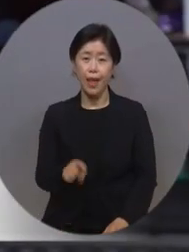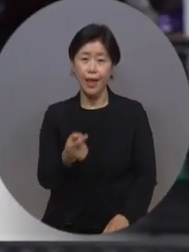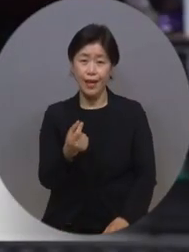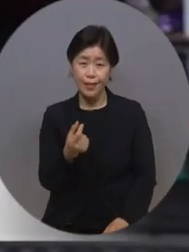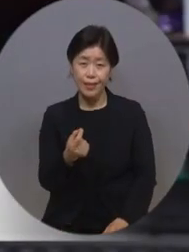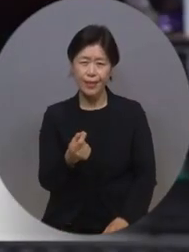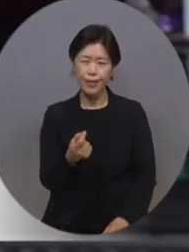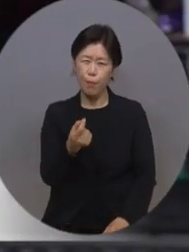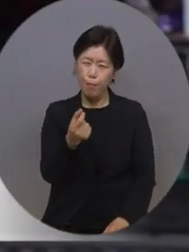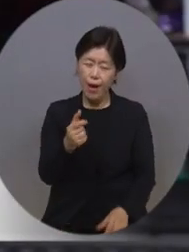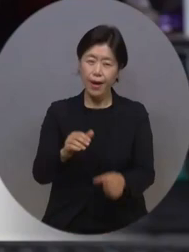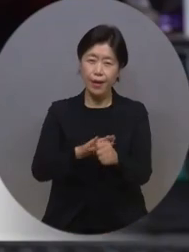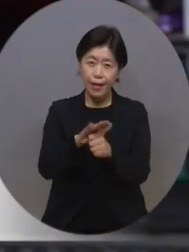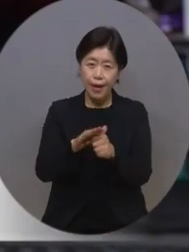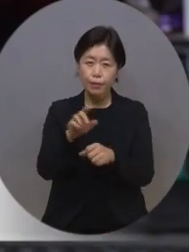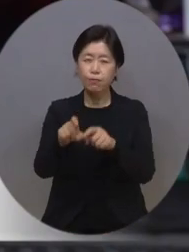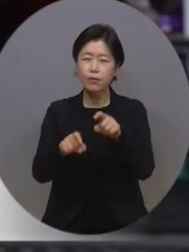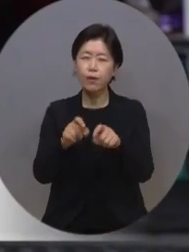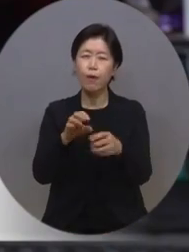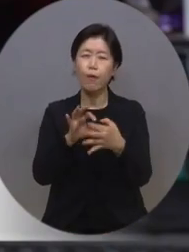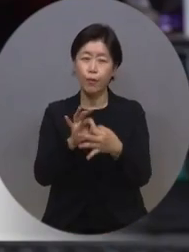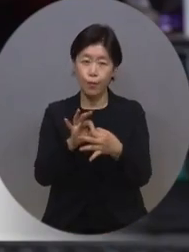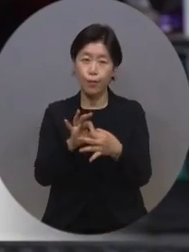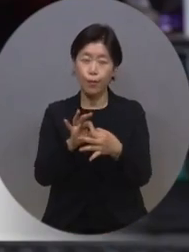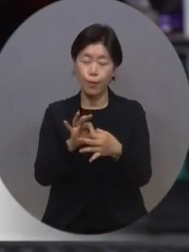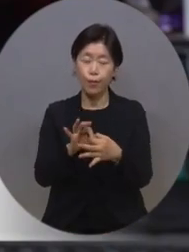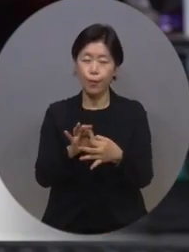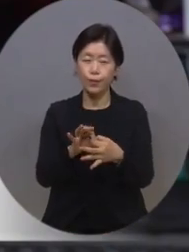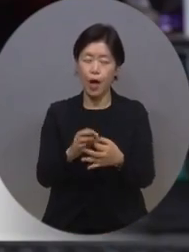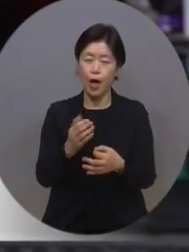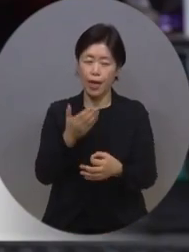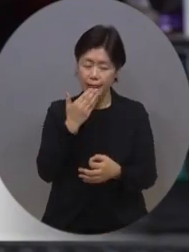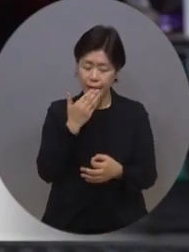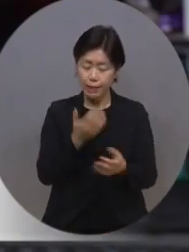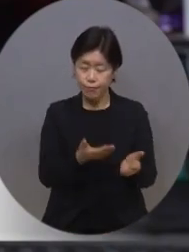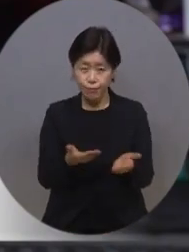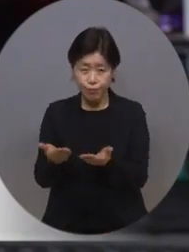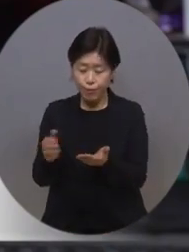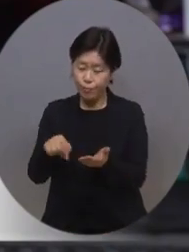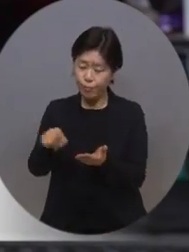사랑의 실천을 통해서 김치를 받아주신 어르신들이나